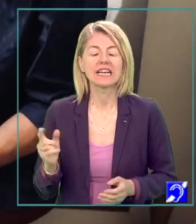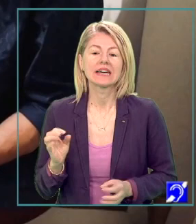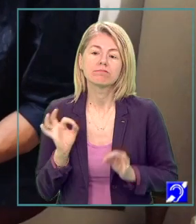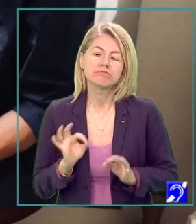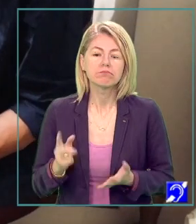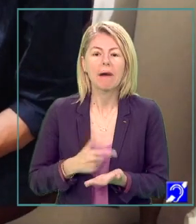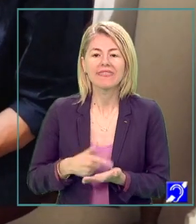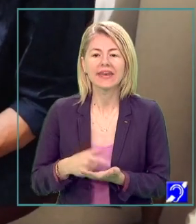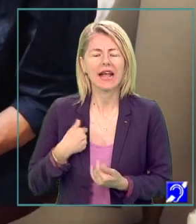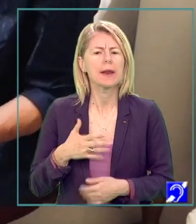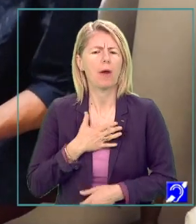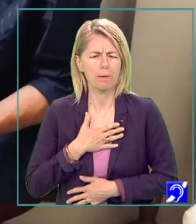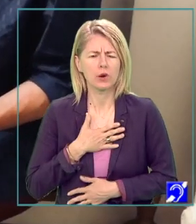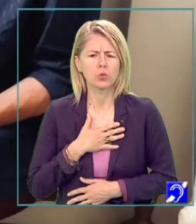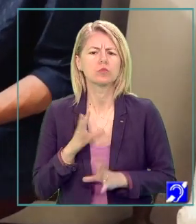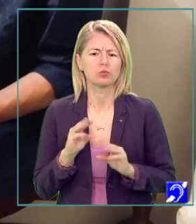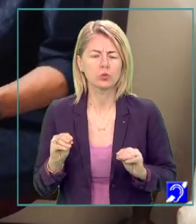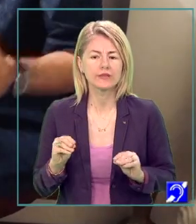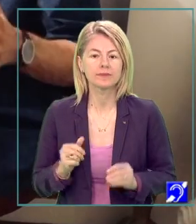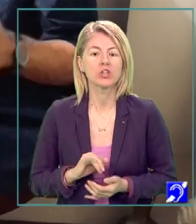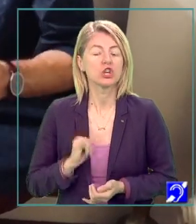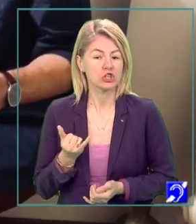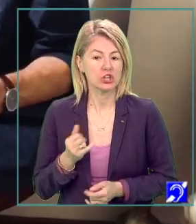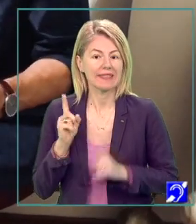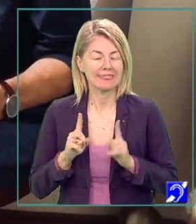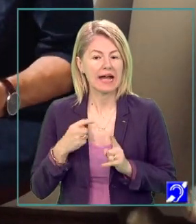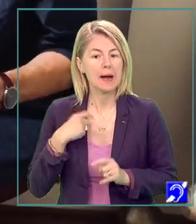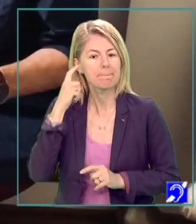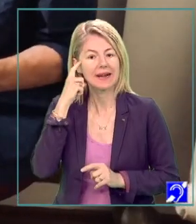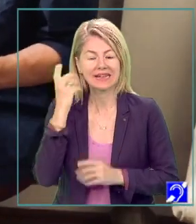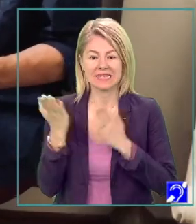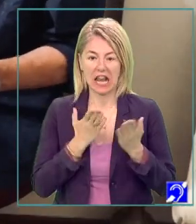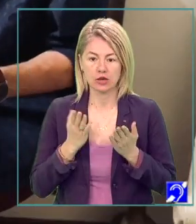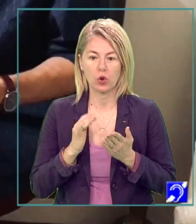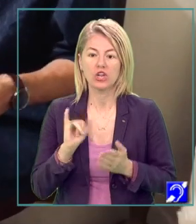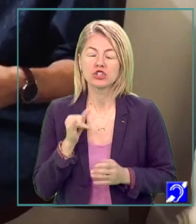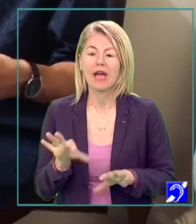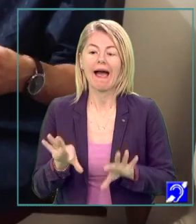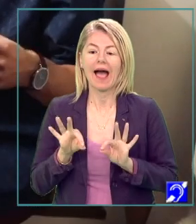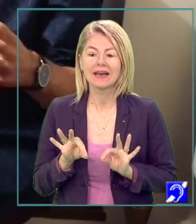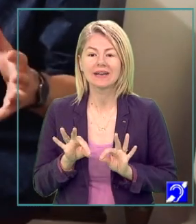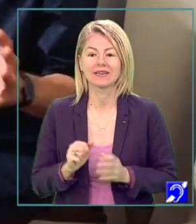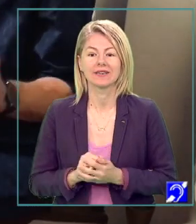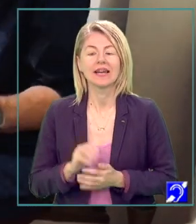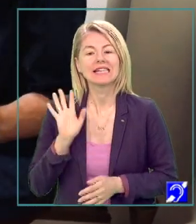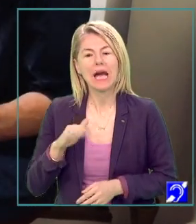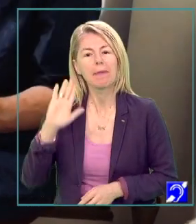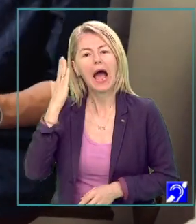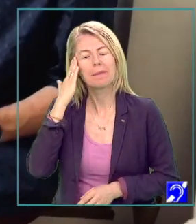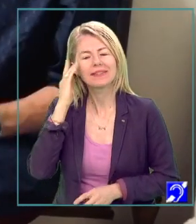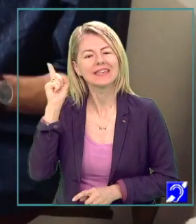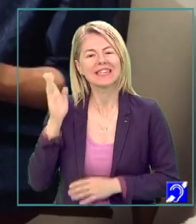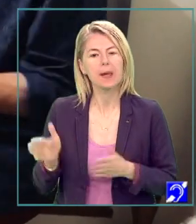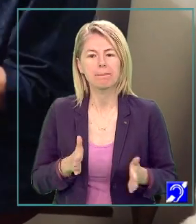obiecte și au fost materii care mi-au plăcut în mod deosebit și dacă mă gândesc la școală și aleg să am amintiri din